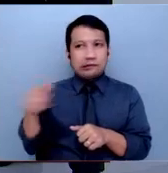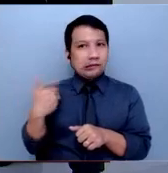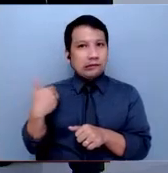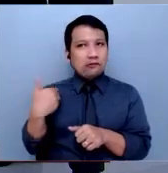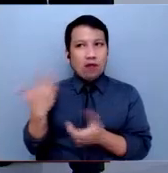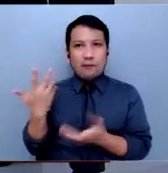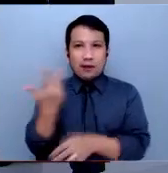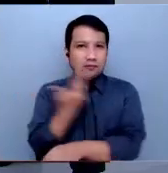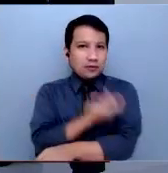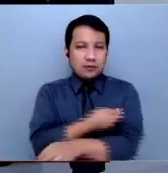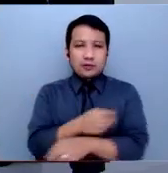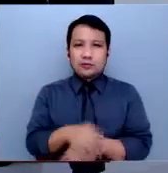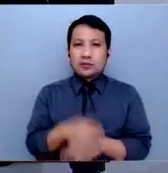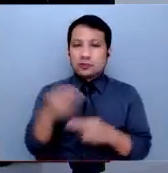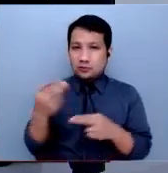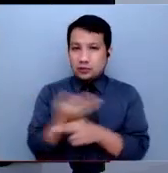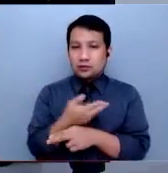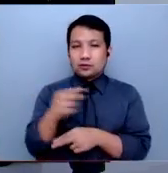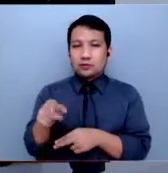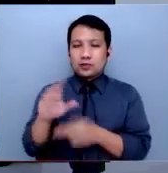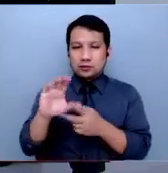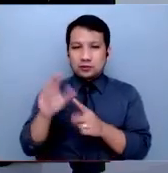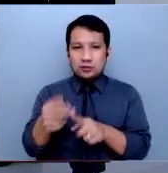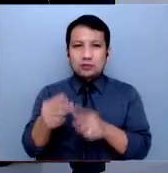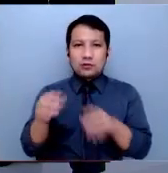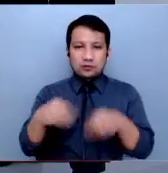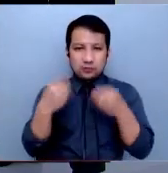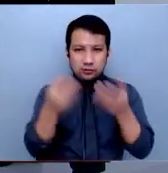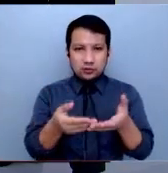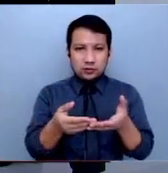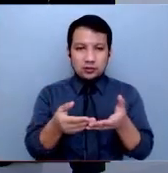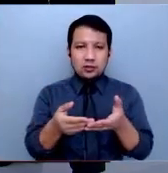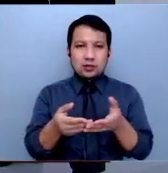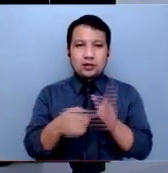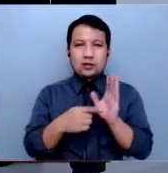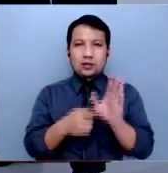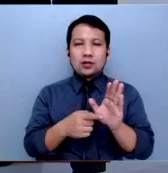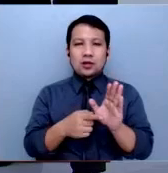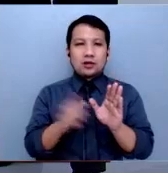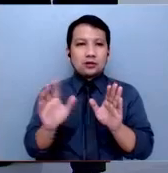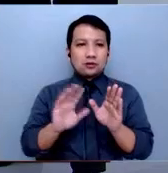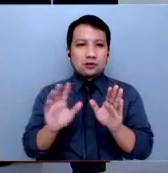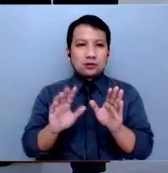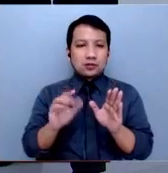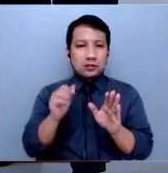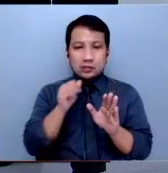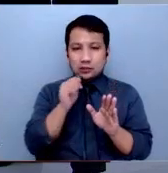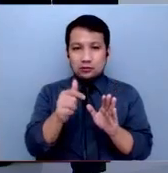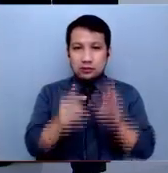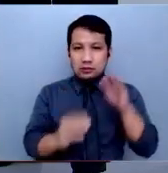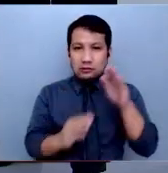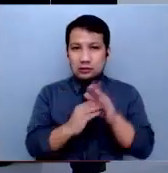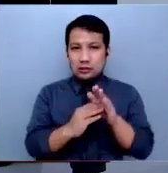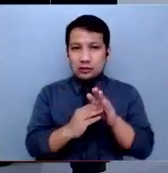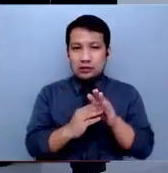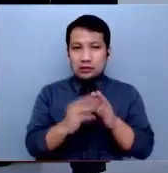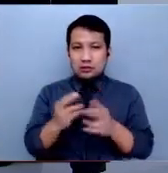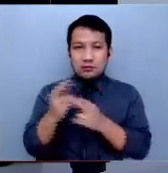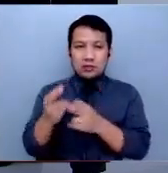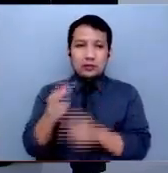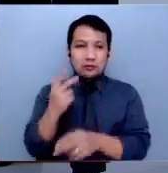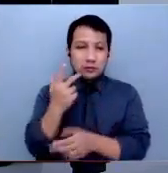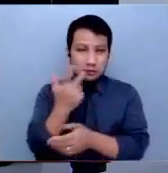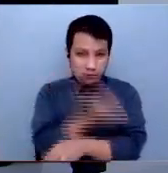mga regular na empleyado ng City Hall, mabibigyan po sila ng reprimand kung hindi po sila magpapabakuna. Ang tanong